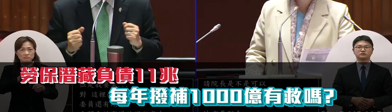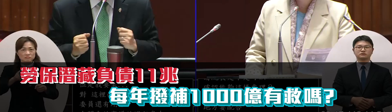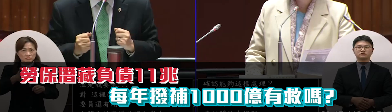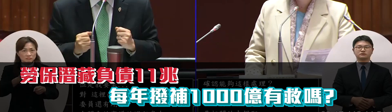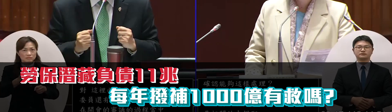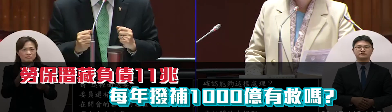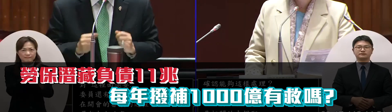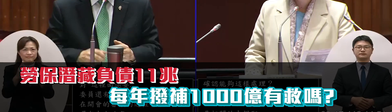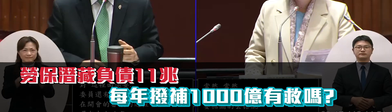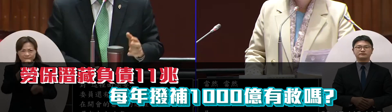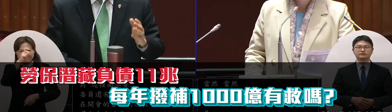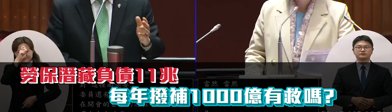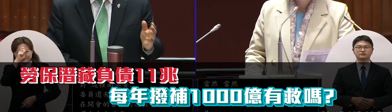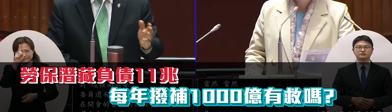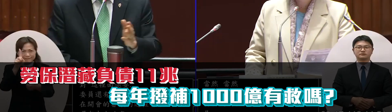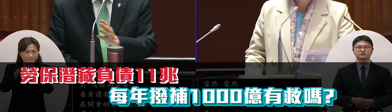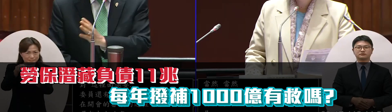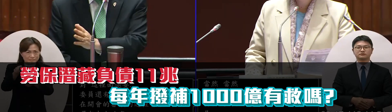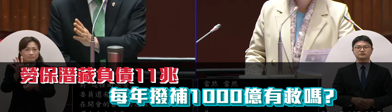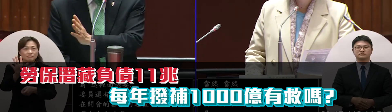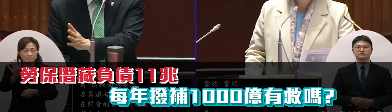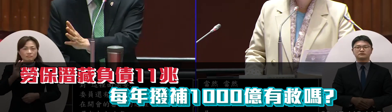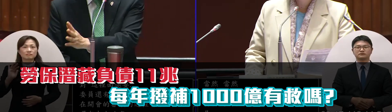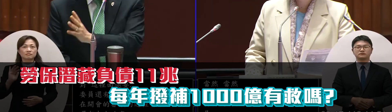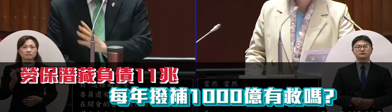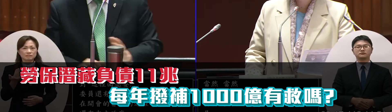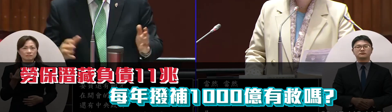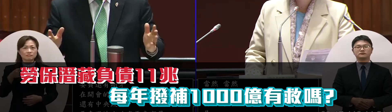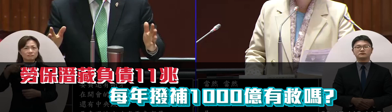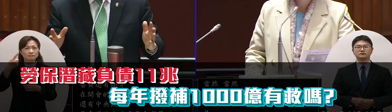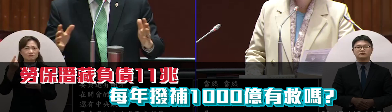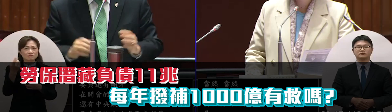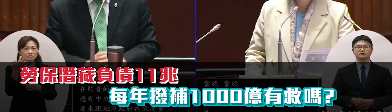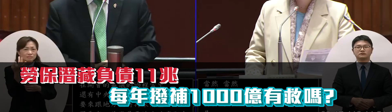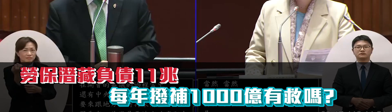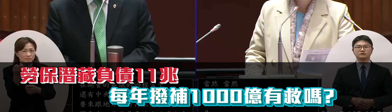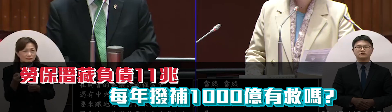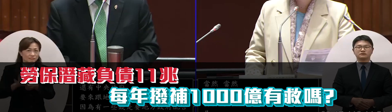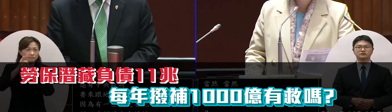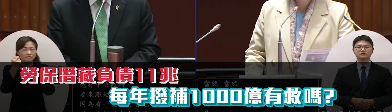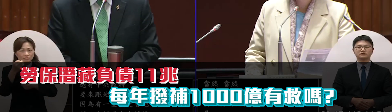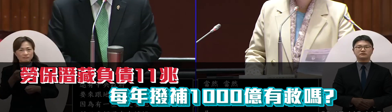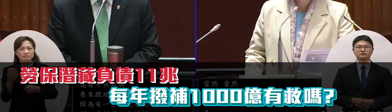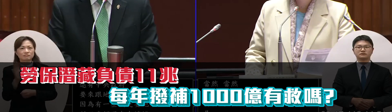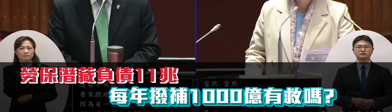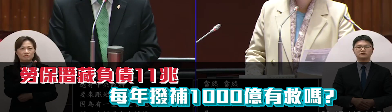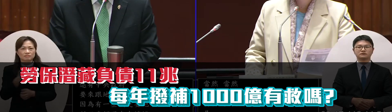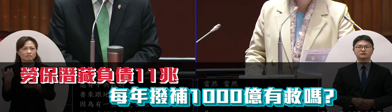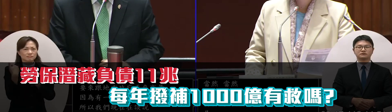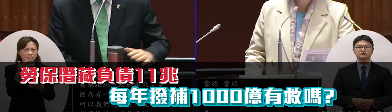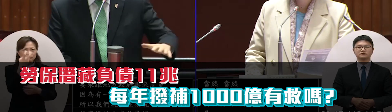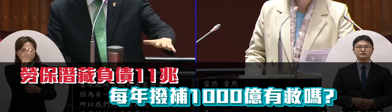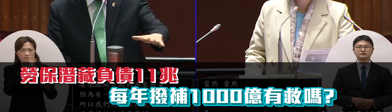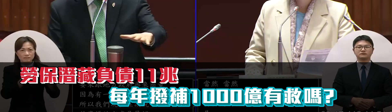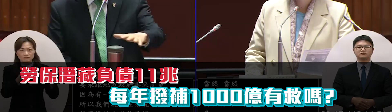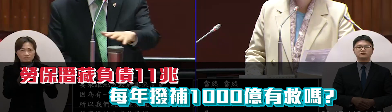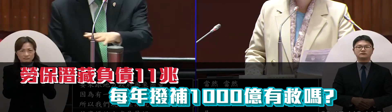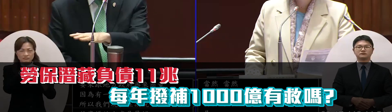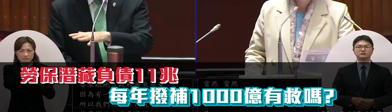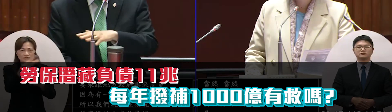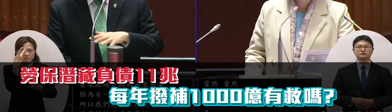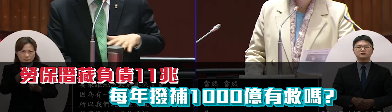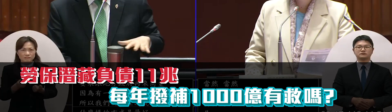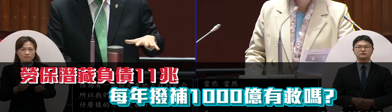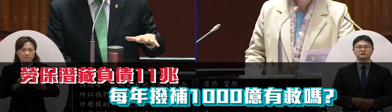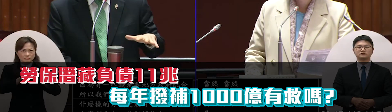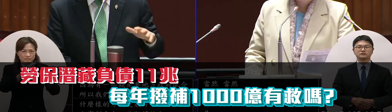有一些期望值啦，但是这个期望值到还是要需要等到这个审议委员会的时候，我们更广